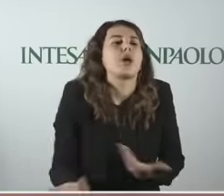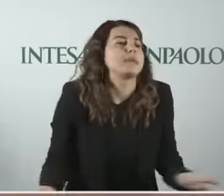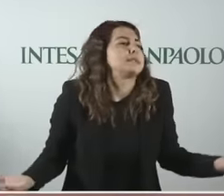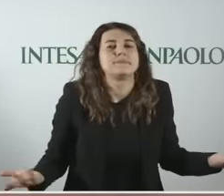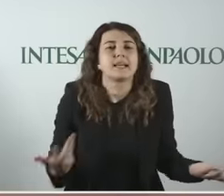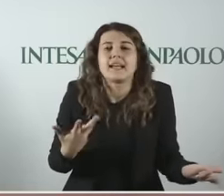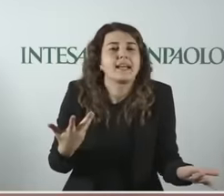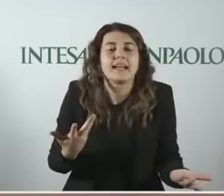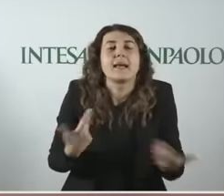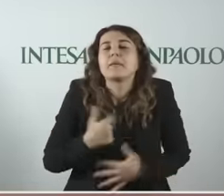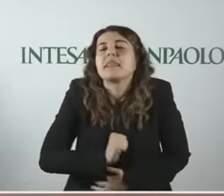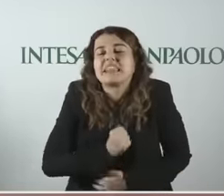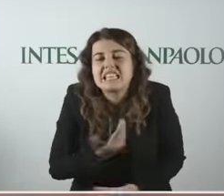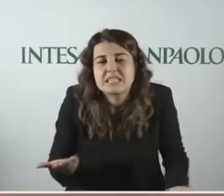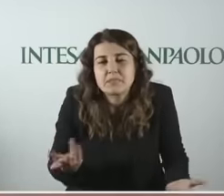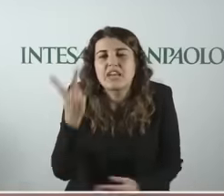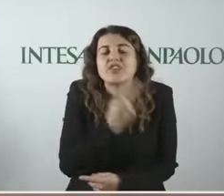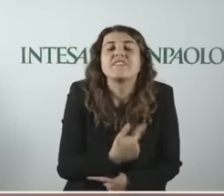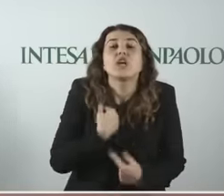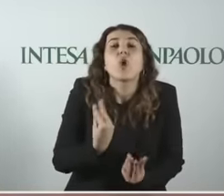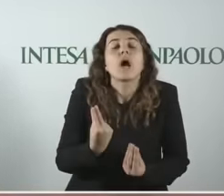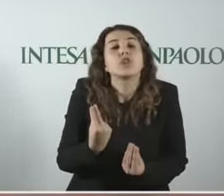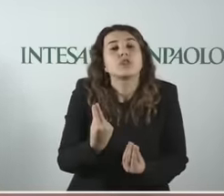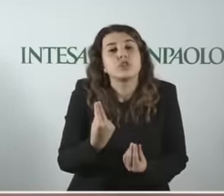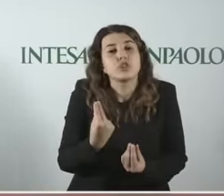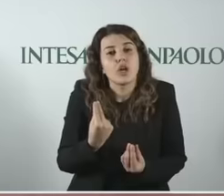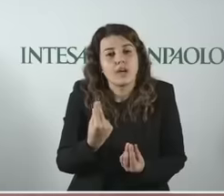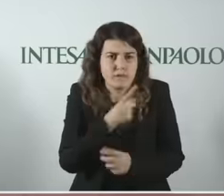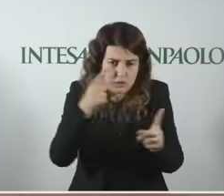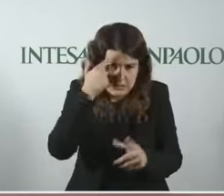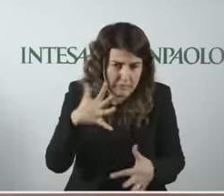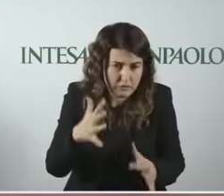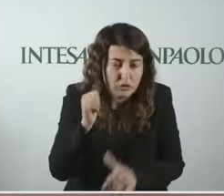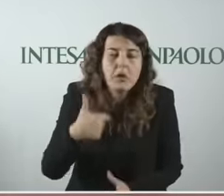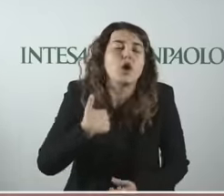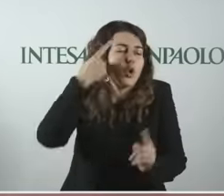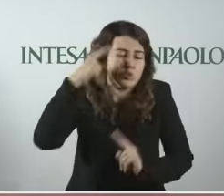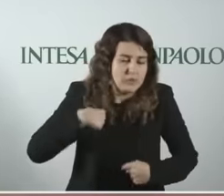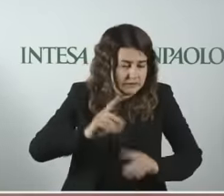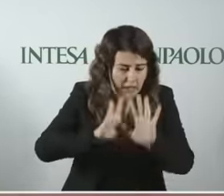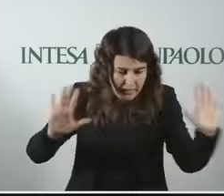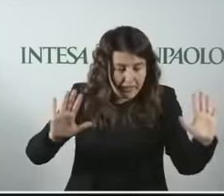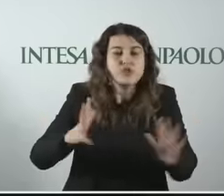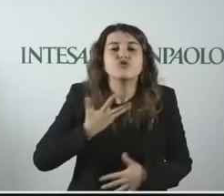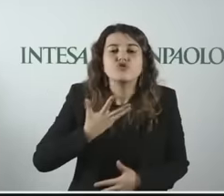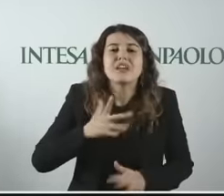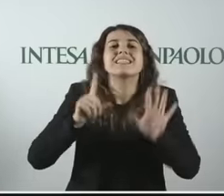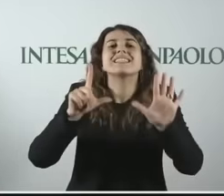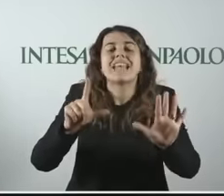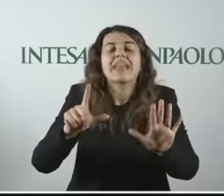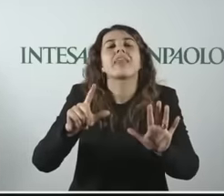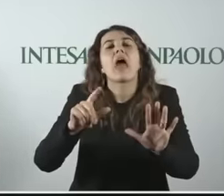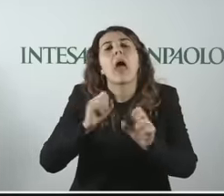sia una scarsa consolazione il fatto che come ho scoperto magari lo sapevate tutti io non lo sapevo ci sono anche le sette meraviglie del